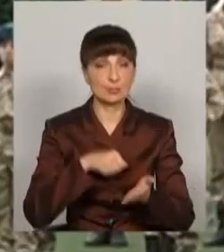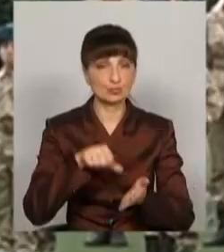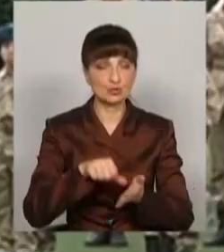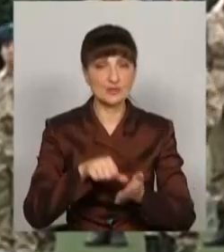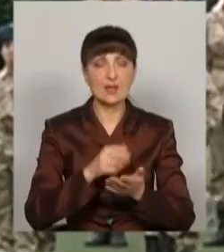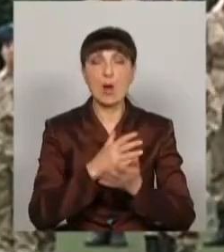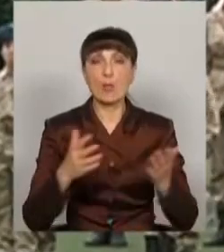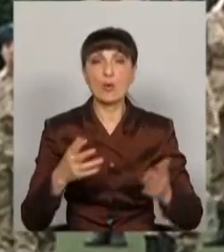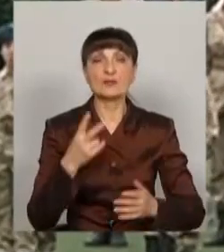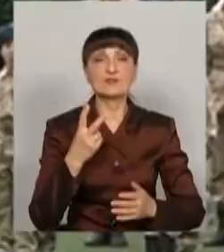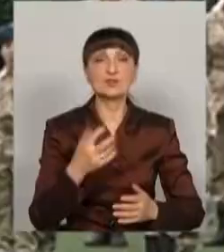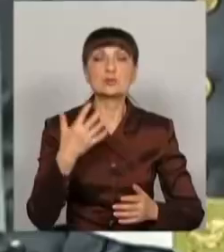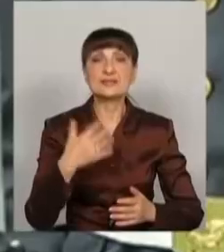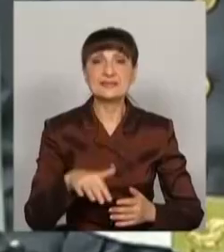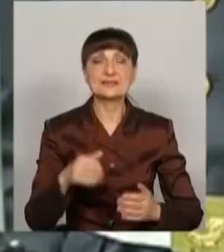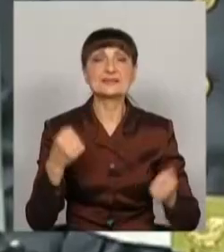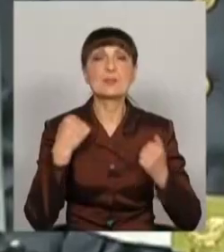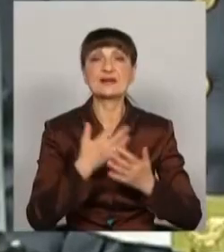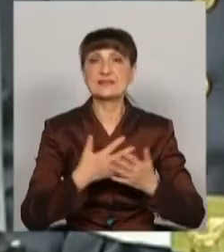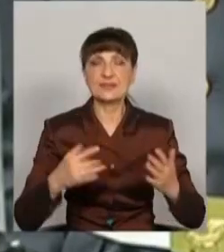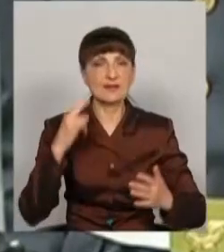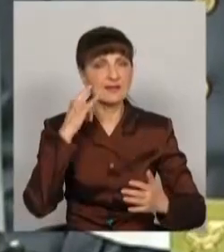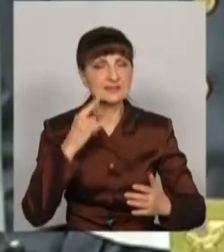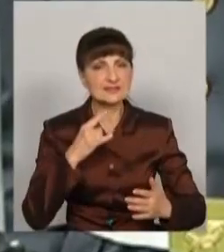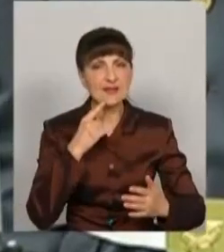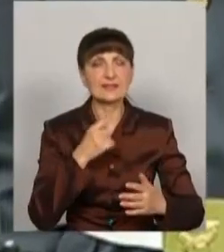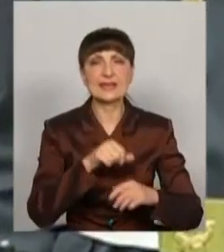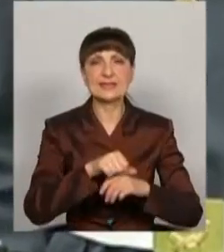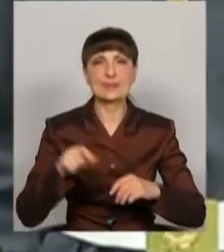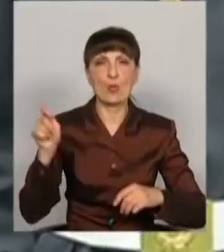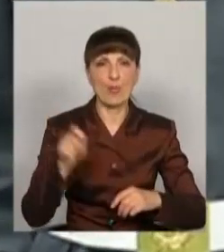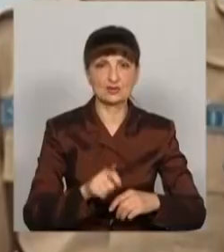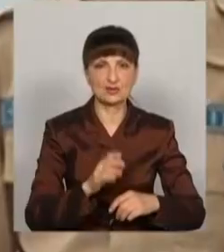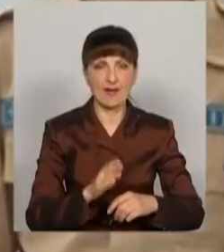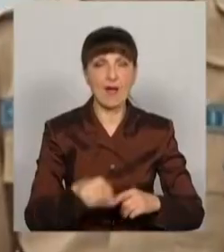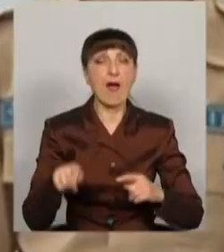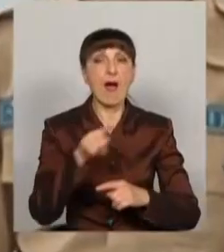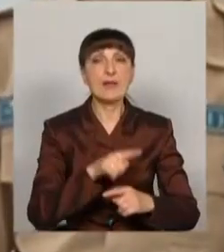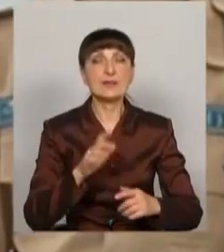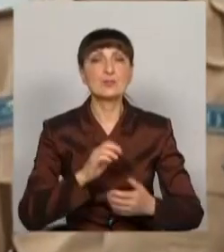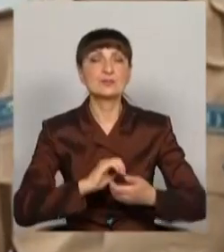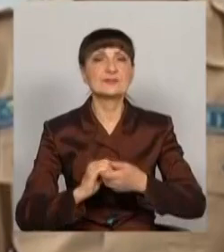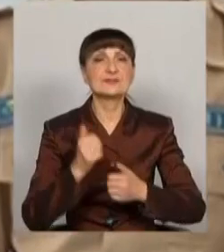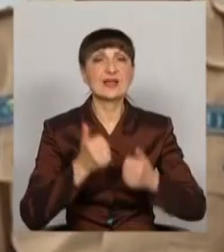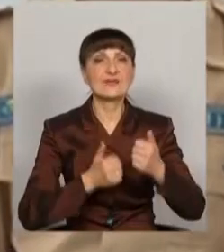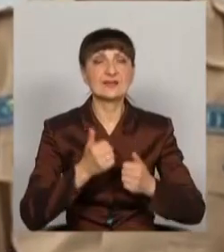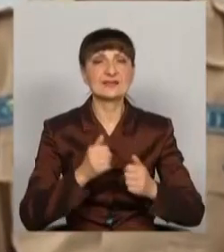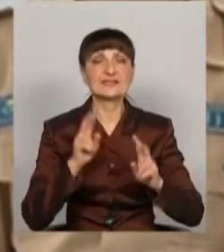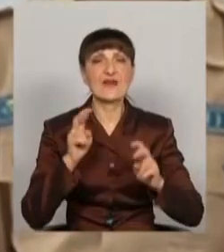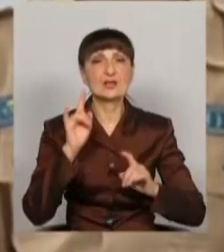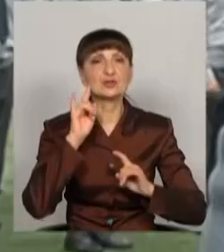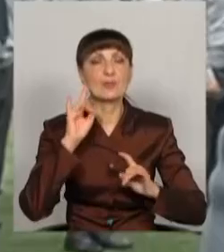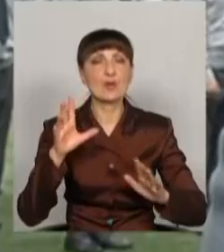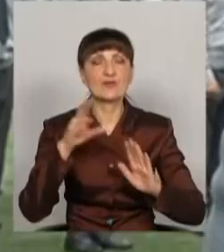участие более 250 спортсменов из Казахстана и стран зарубежья. Они померятся силами за звание чемпиона в